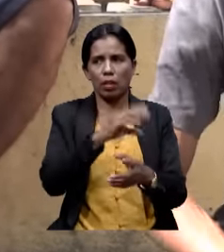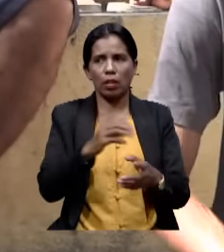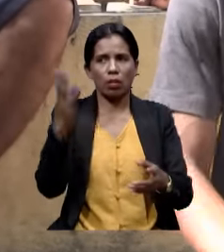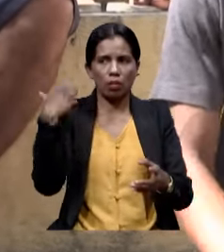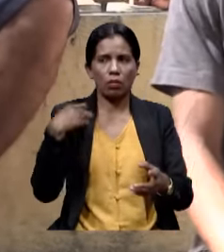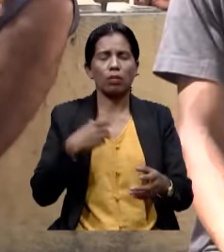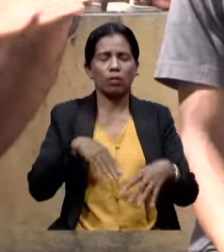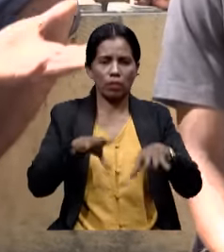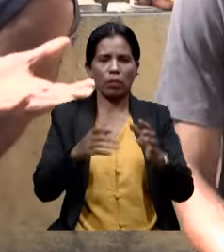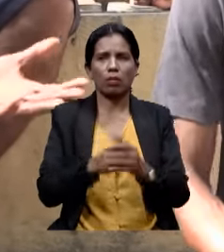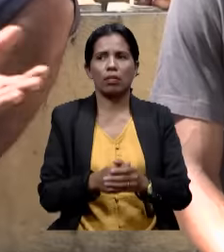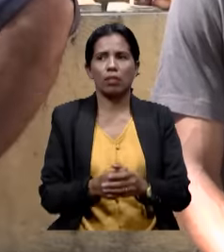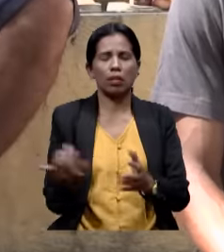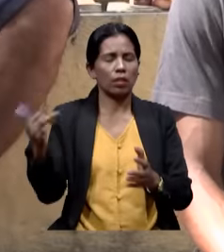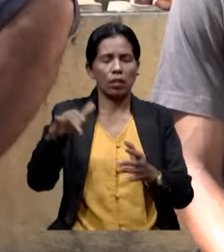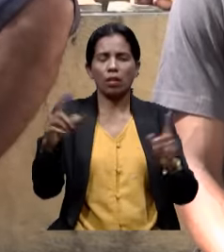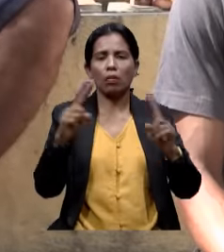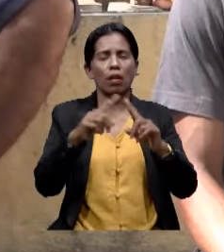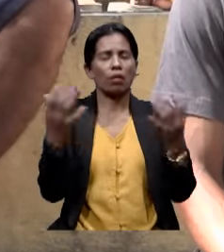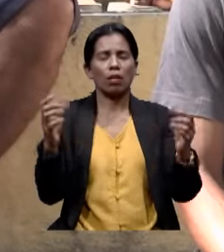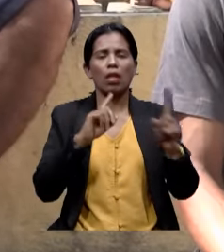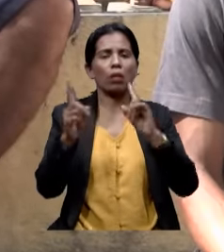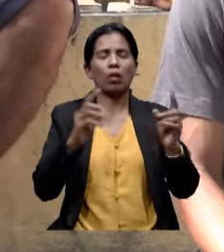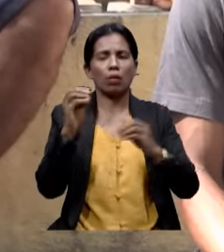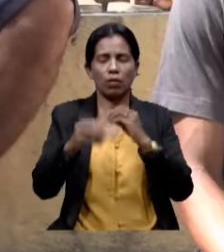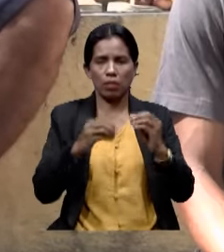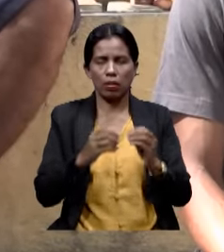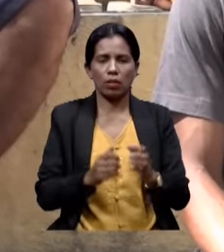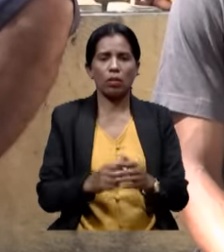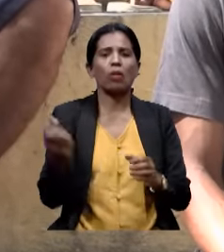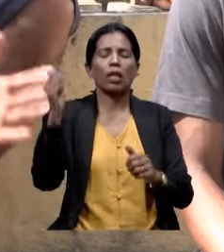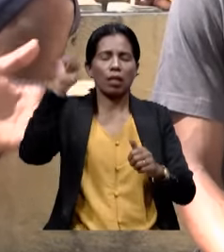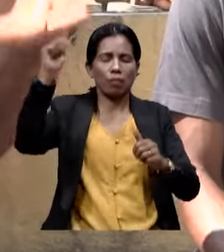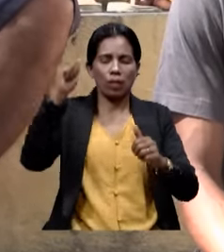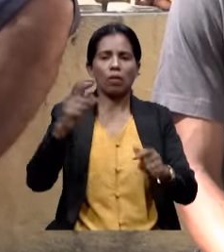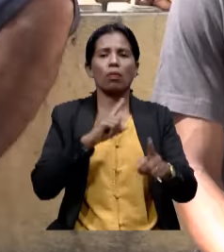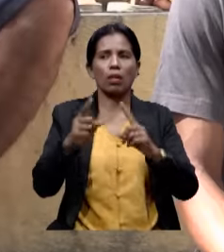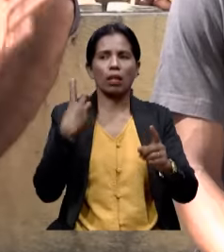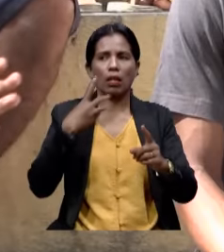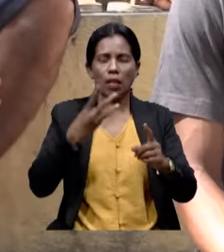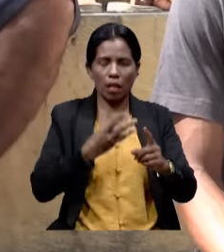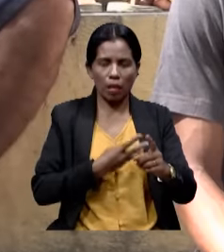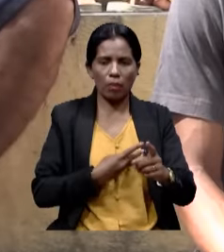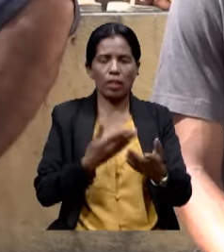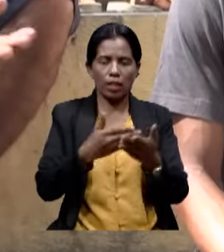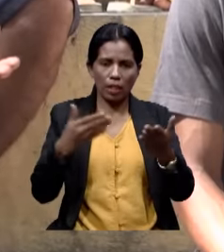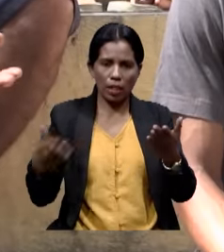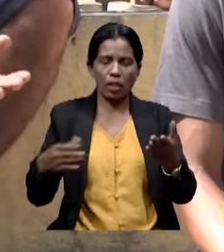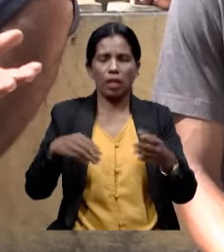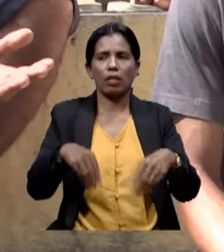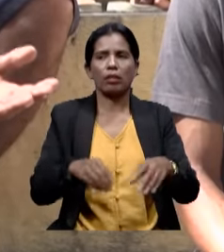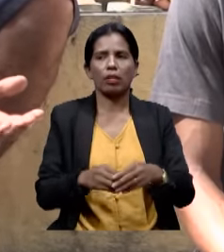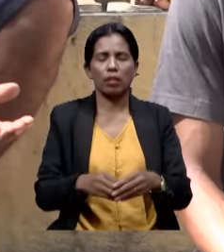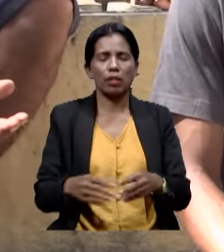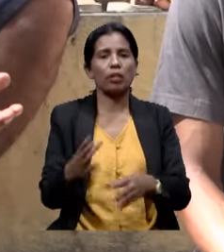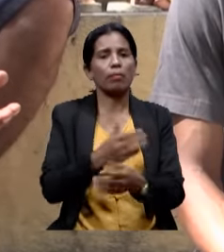patoa sira. Mabe, sira to agora sira nunca colia por medane. So ia campanha dele, sira colia kata. Ami ne produto ne se halo asne. Mabe to heta no